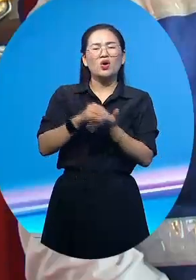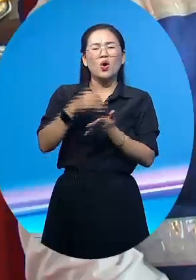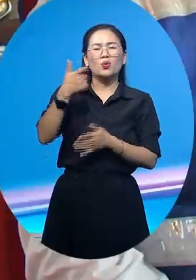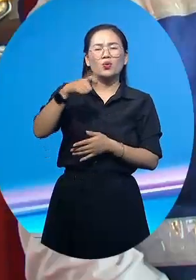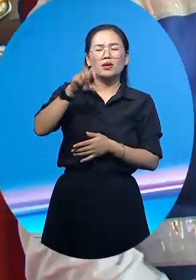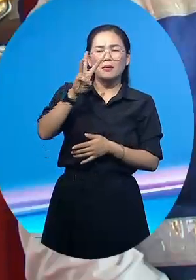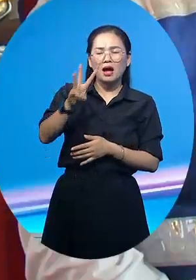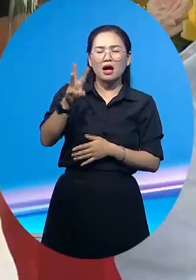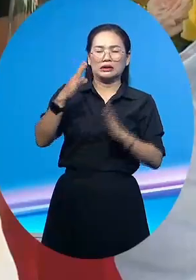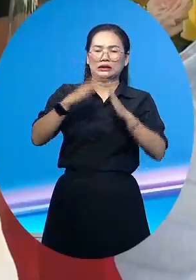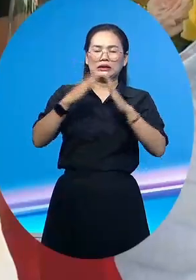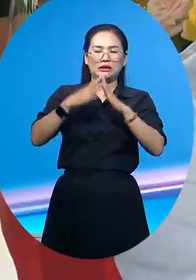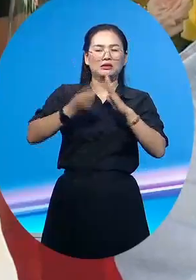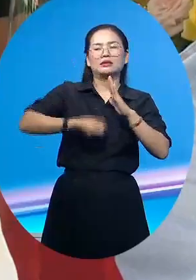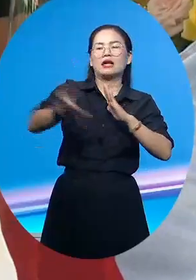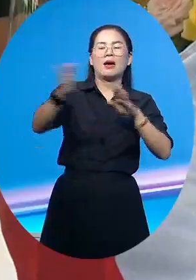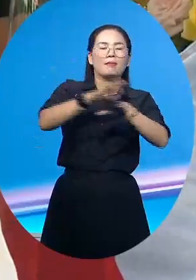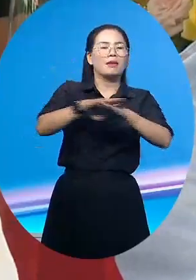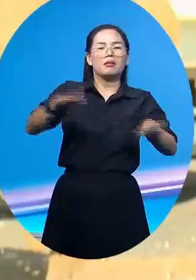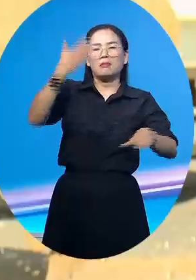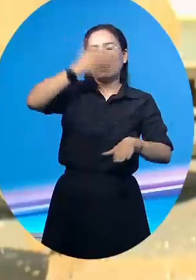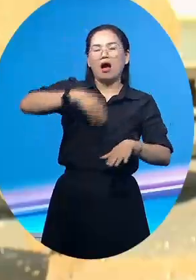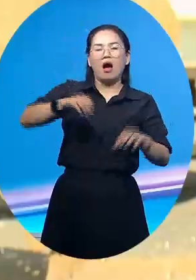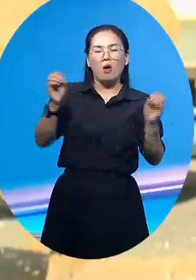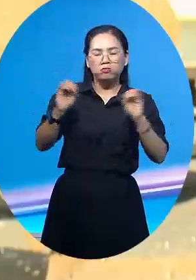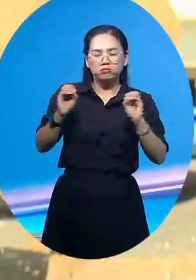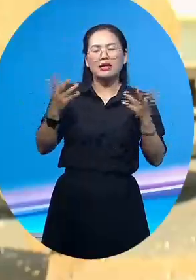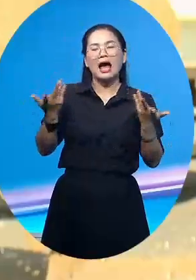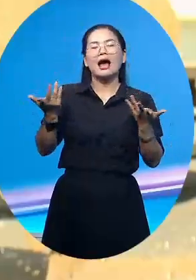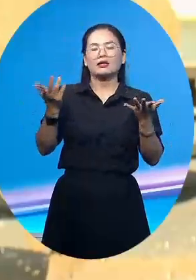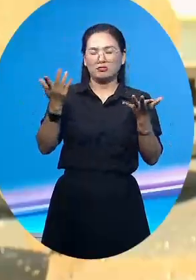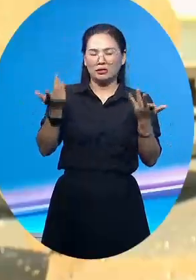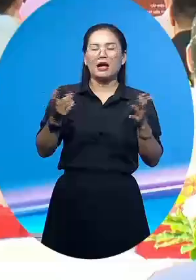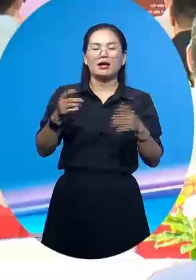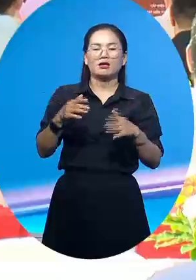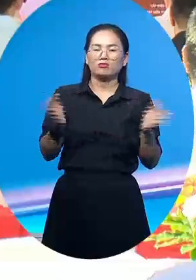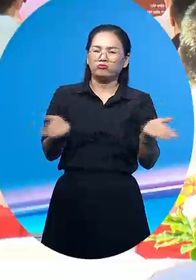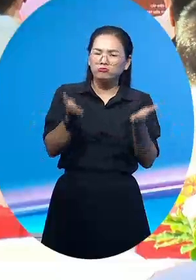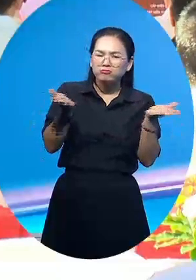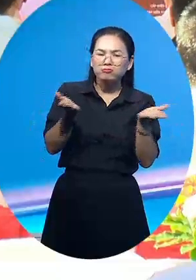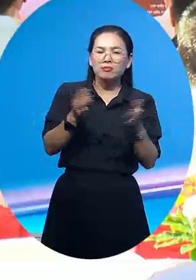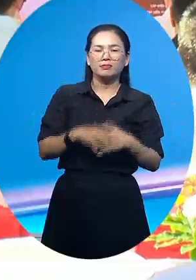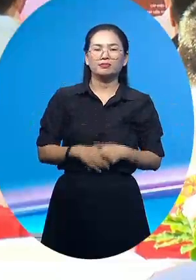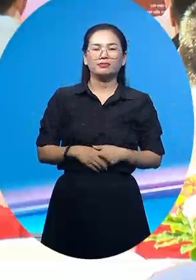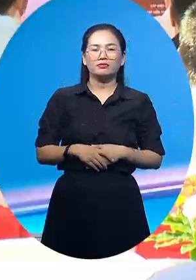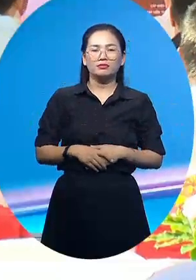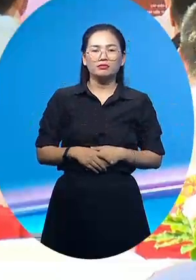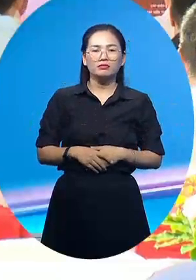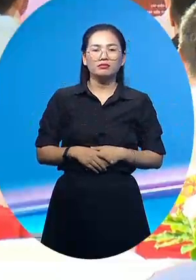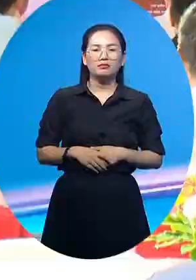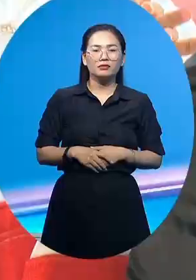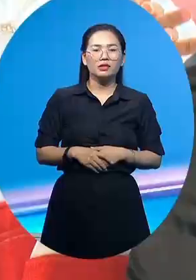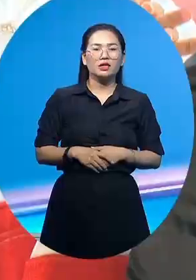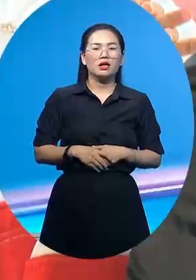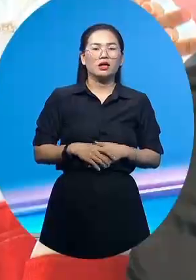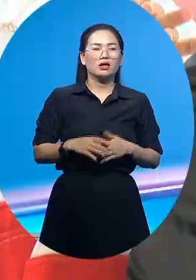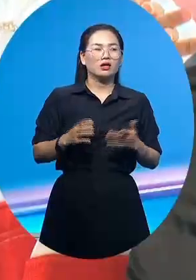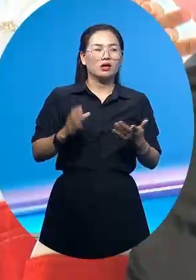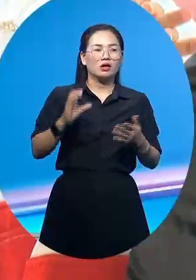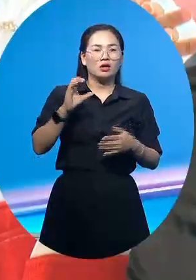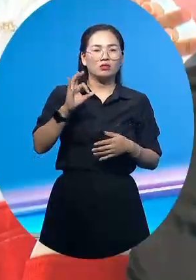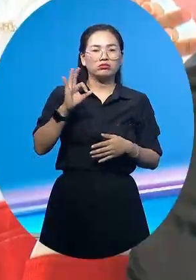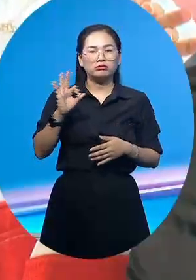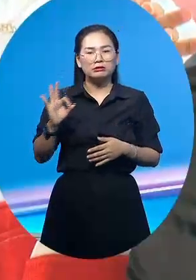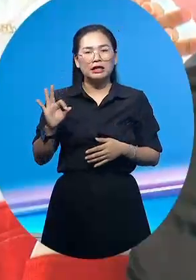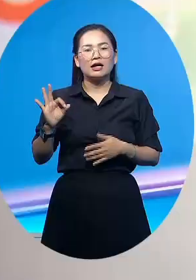thường dự kiến hoàn tất bàn giao mặt bằng trong năm nay ghi nhận những nỗ lực trong công tác triển khai dự án và